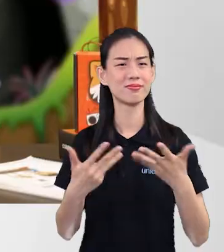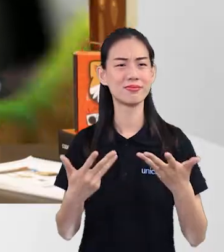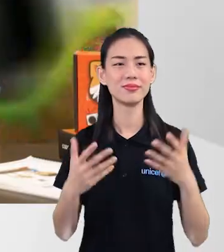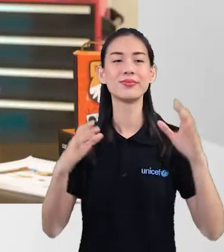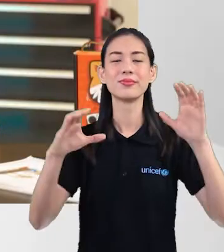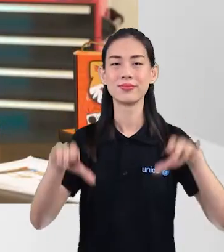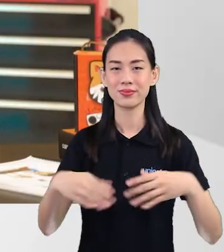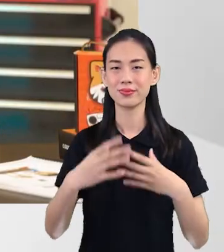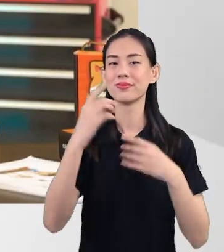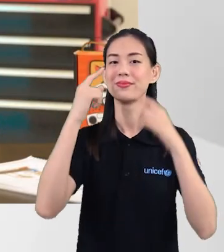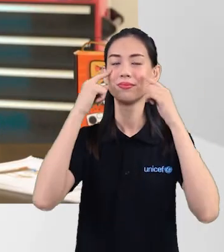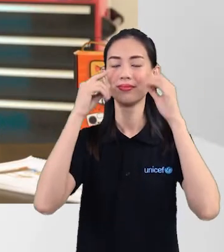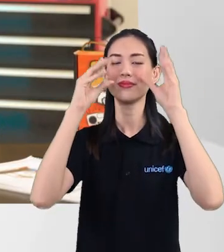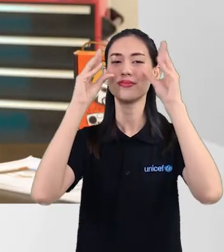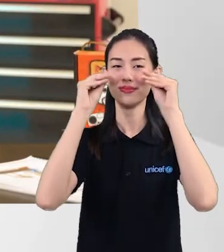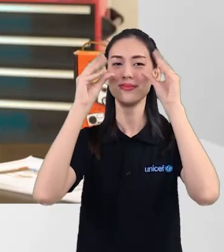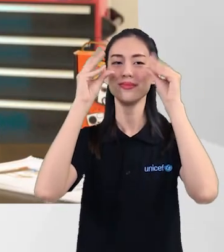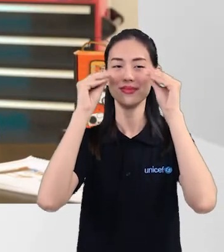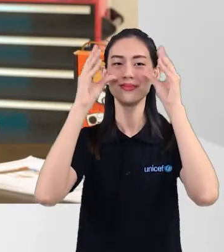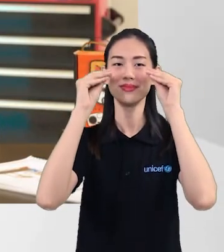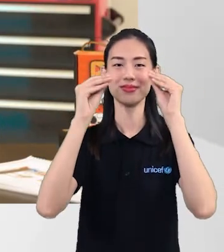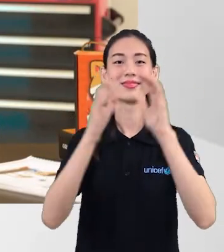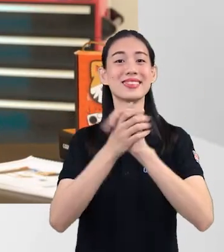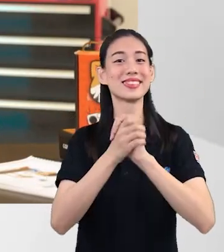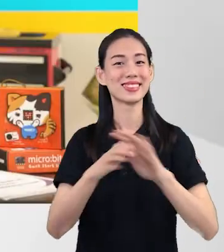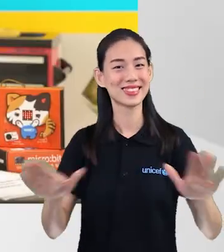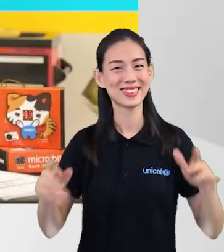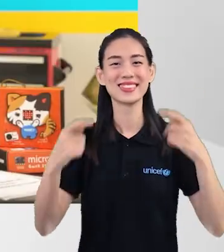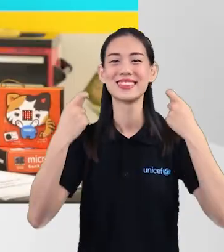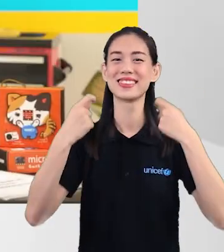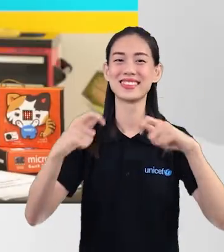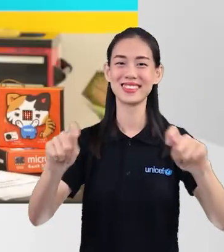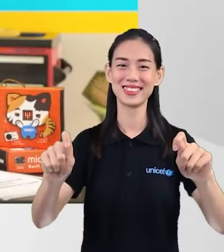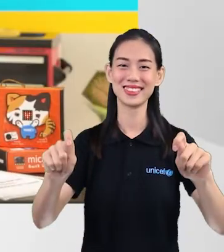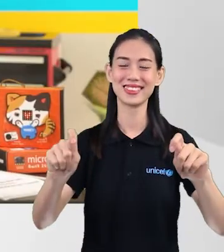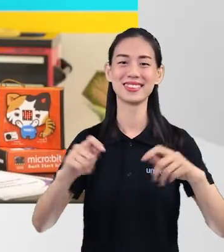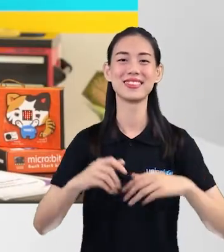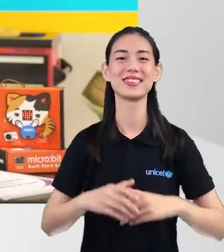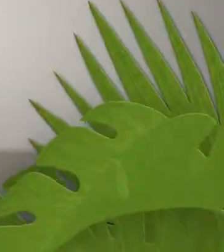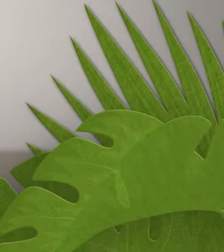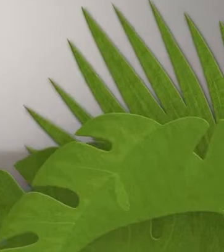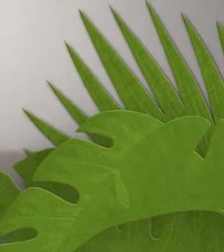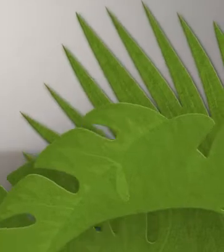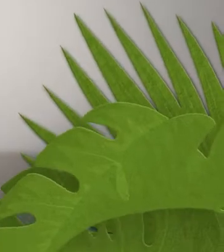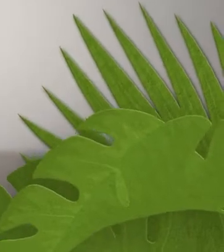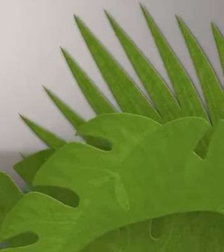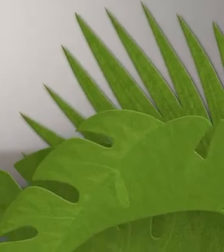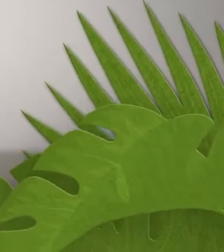sebelum ke episod seterusnya ialah cuba buatkan serigala mengenyit mata. Selamat mencuba!